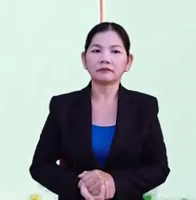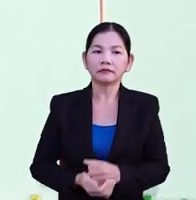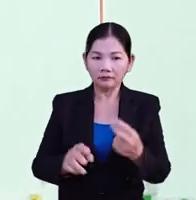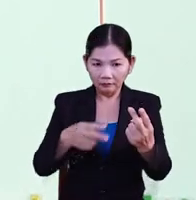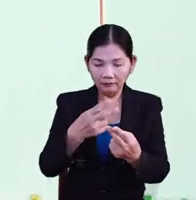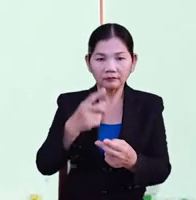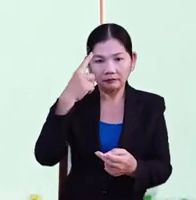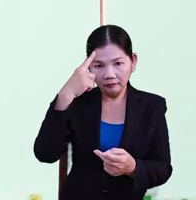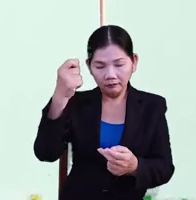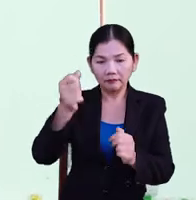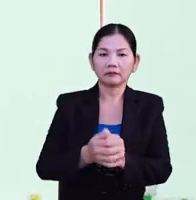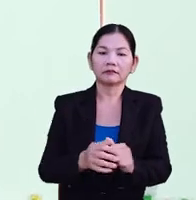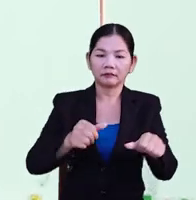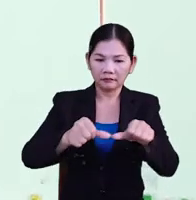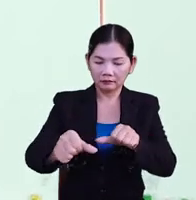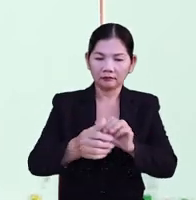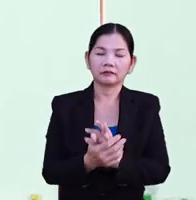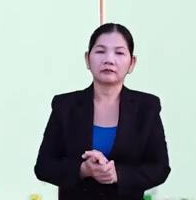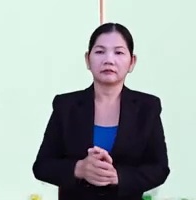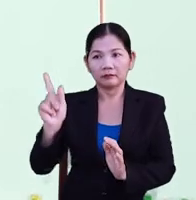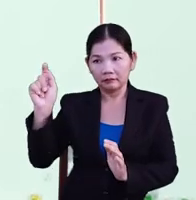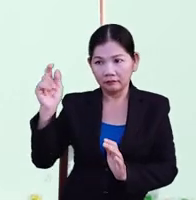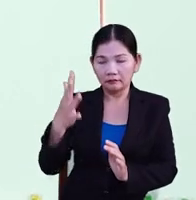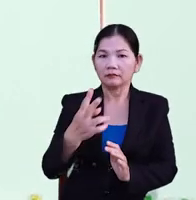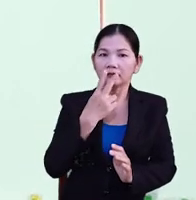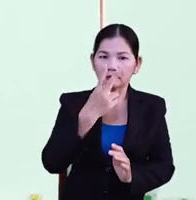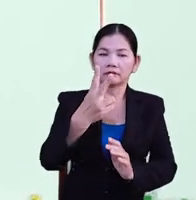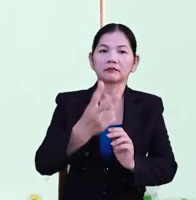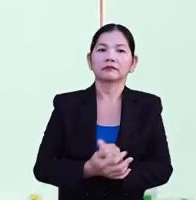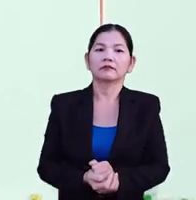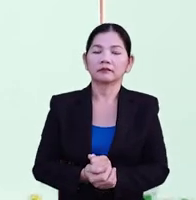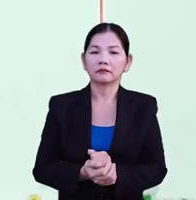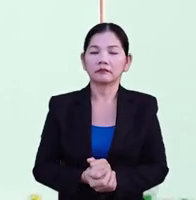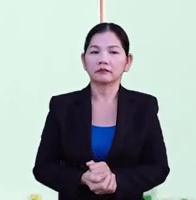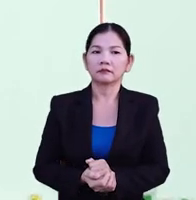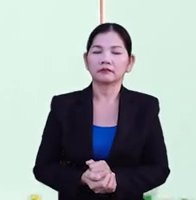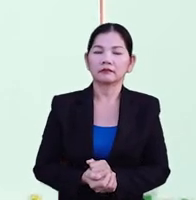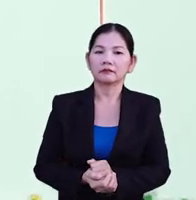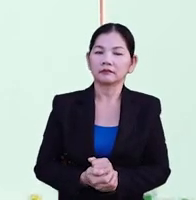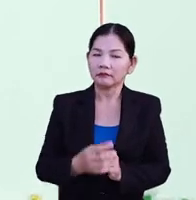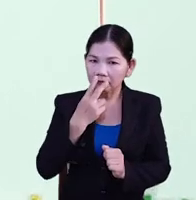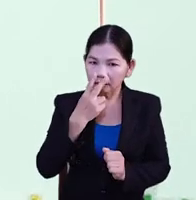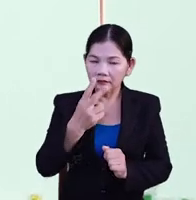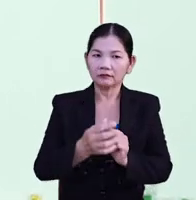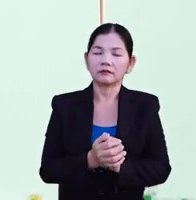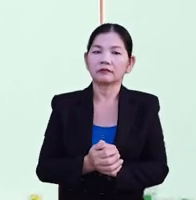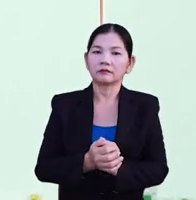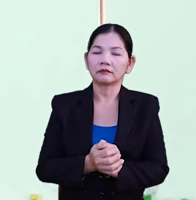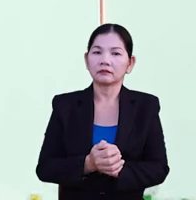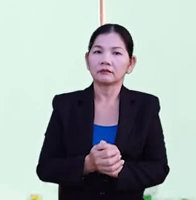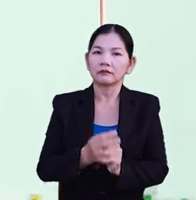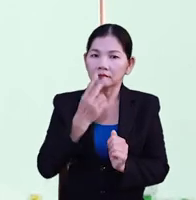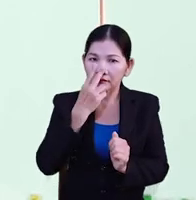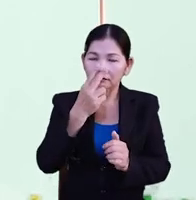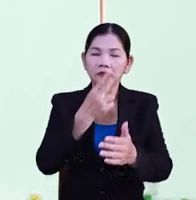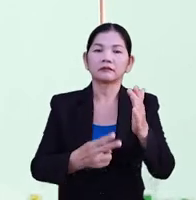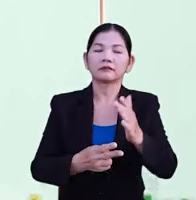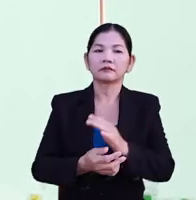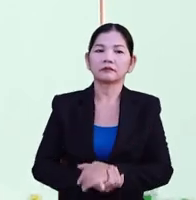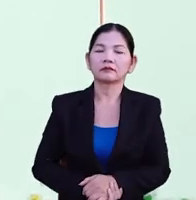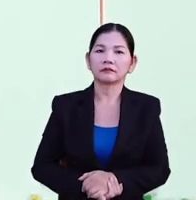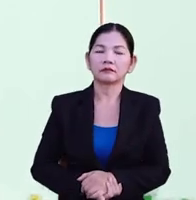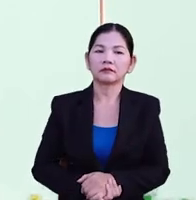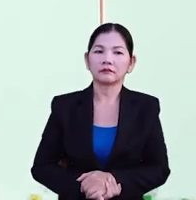ឆ្លាតតែឥឡូវបន្តទៅរូបភាពមួយទៀតចារូបមួយខាងទៀតកូននេះគឺកូនឃើញរូបអ្វីកូន